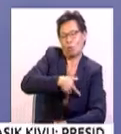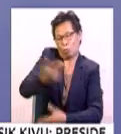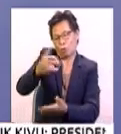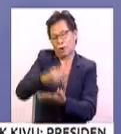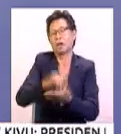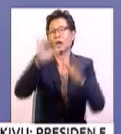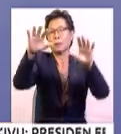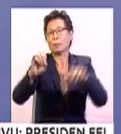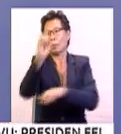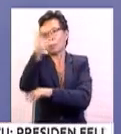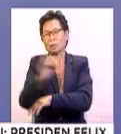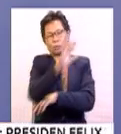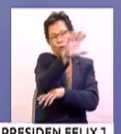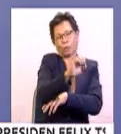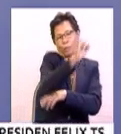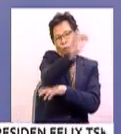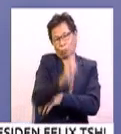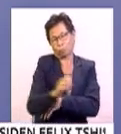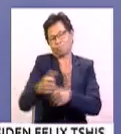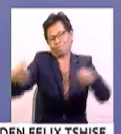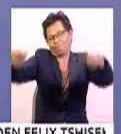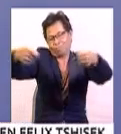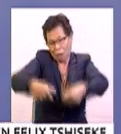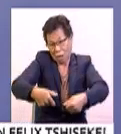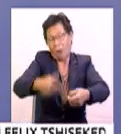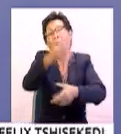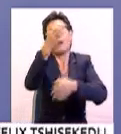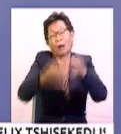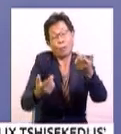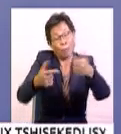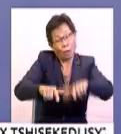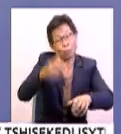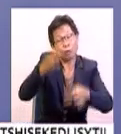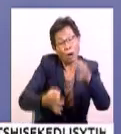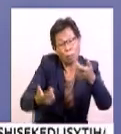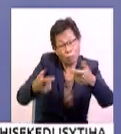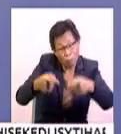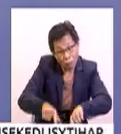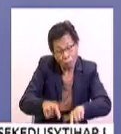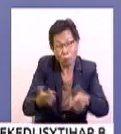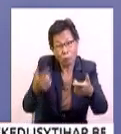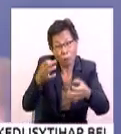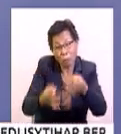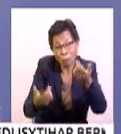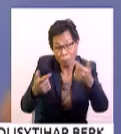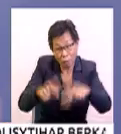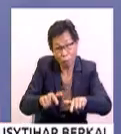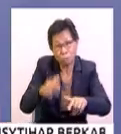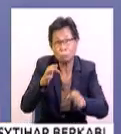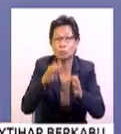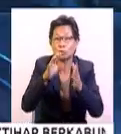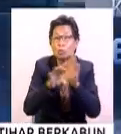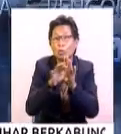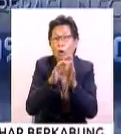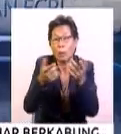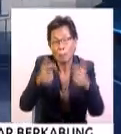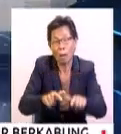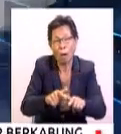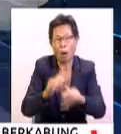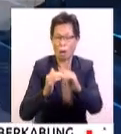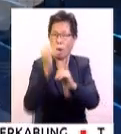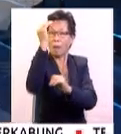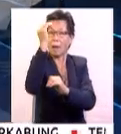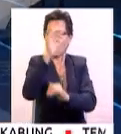secara 50-50, dan sebaliknya jika berlaku adanya lebihan operasi